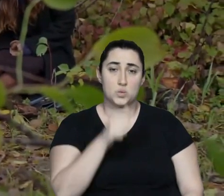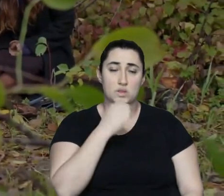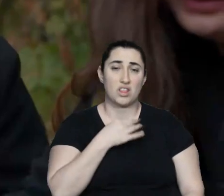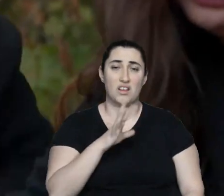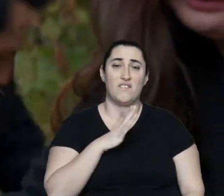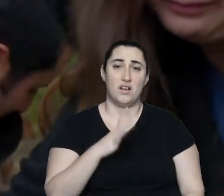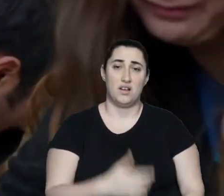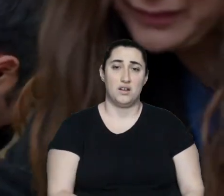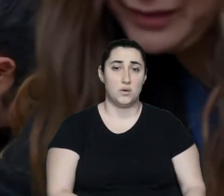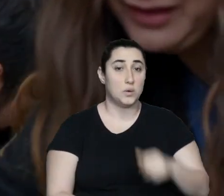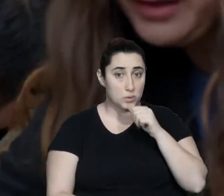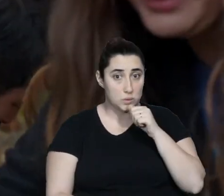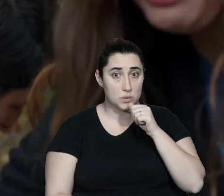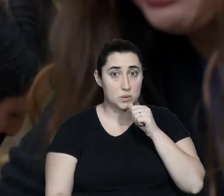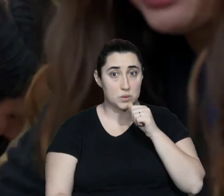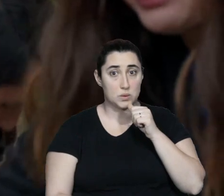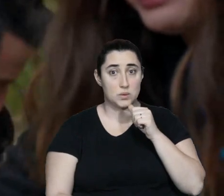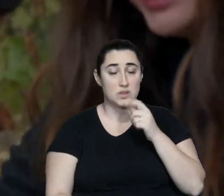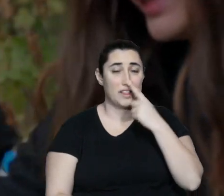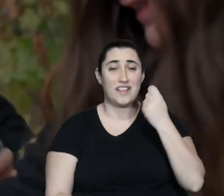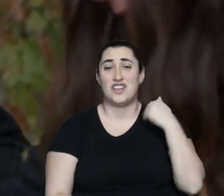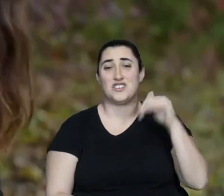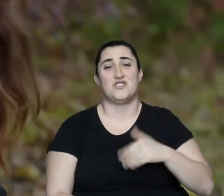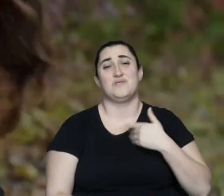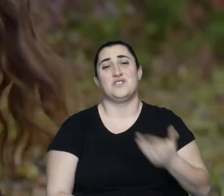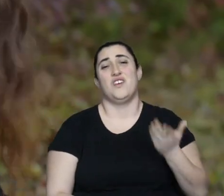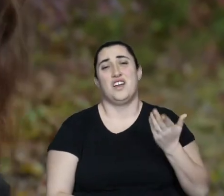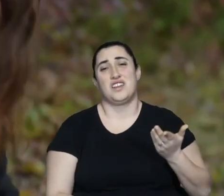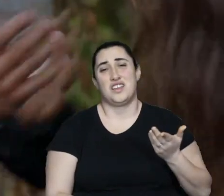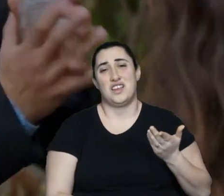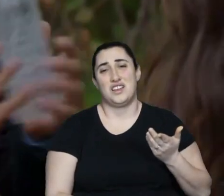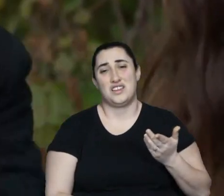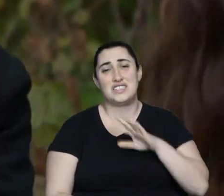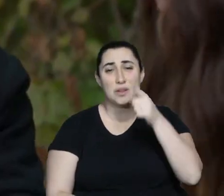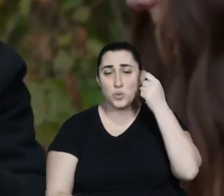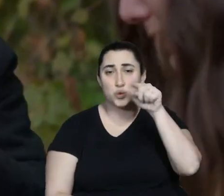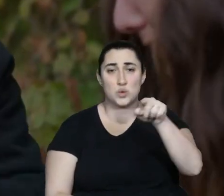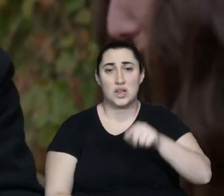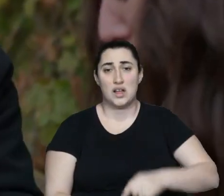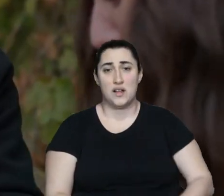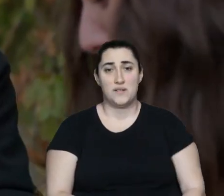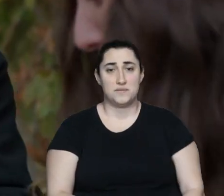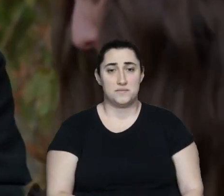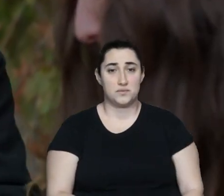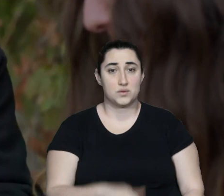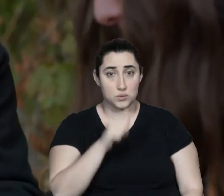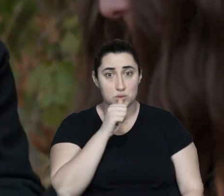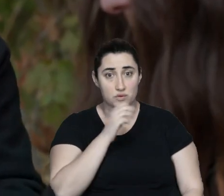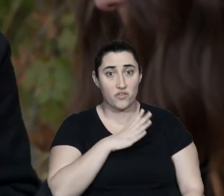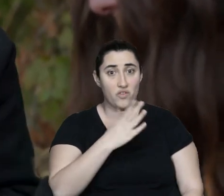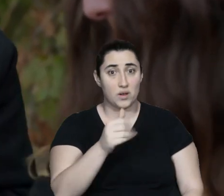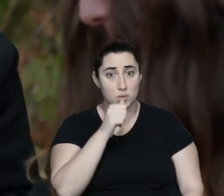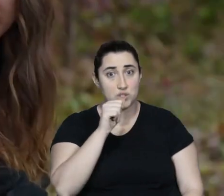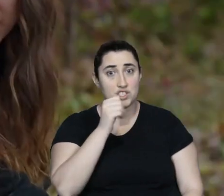Susadım da. Su. Ya ne işimiz var bizim bu korkunçlu yerlerde hep senin yüzünden. Suyumuz